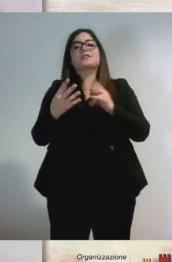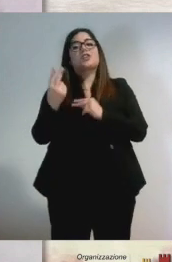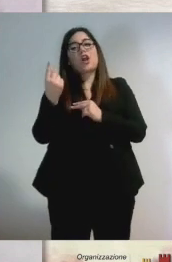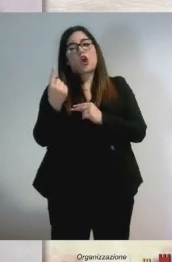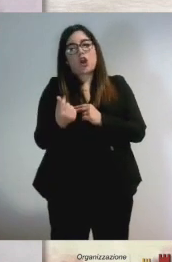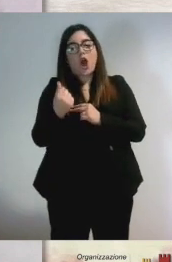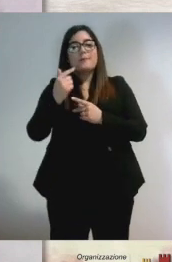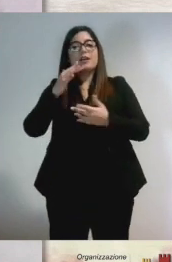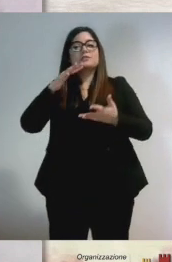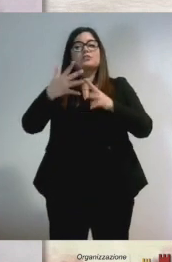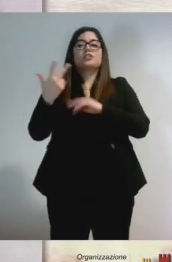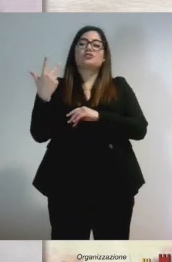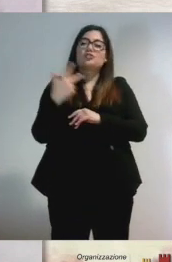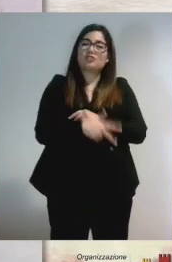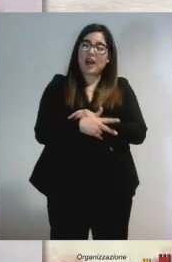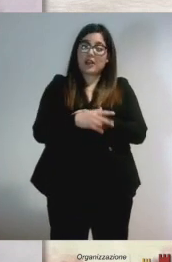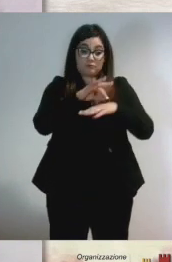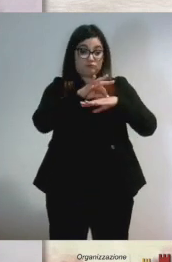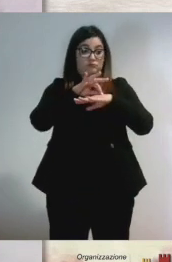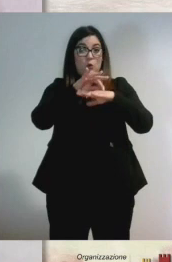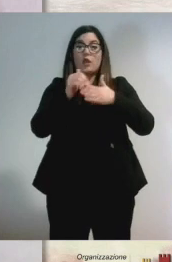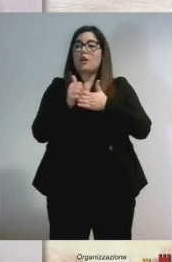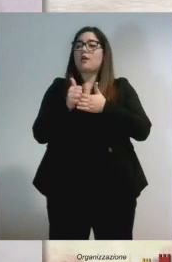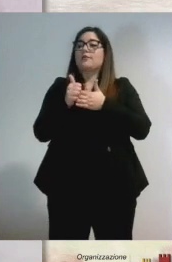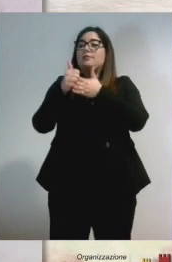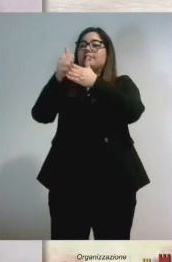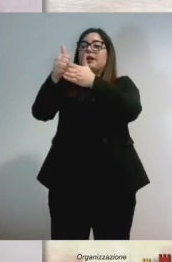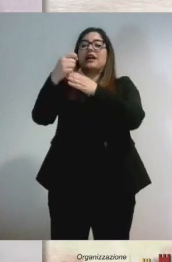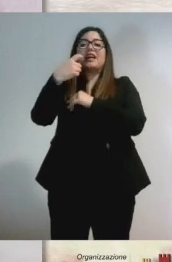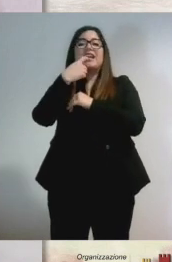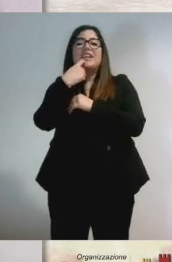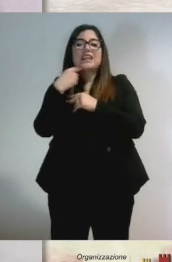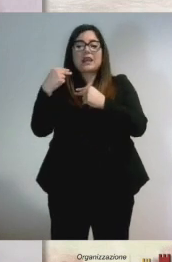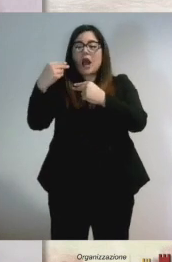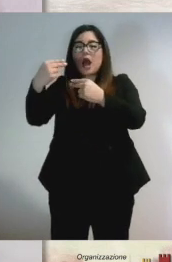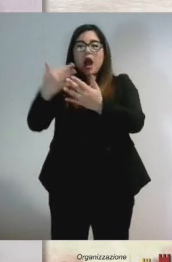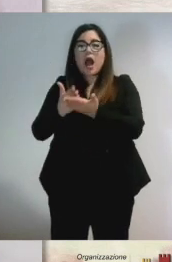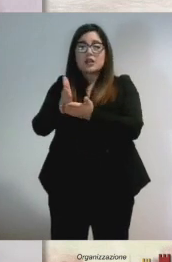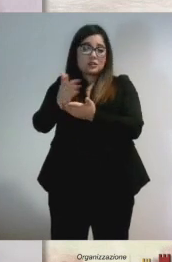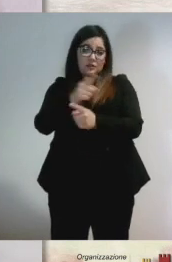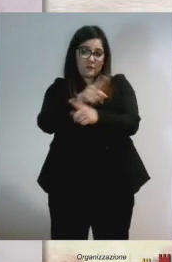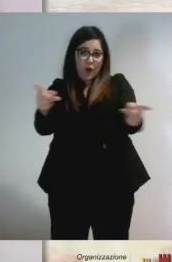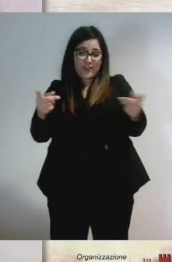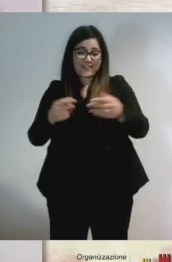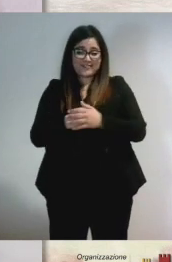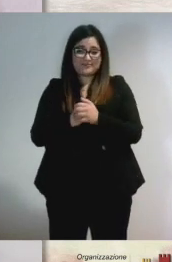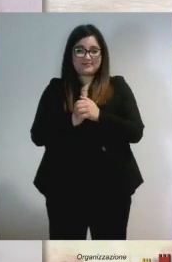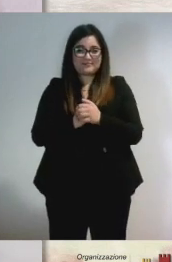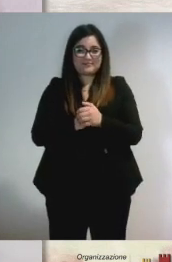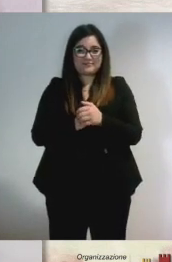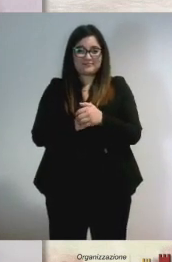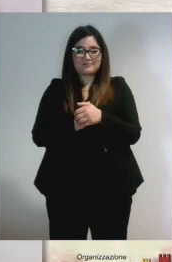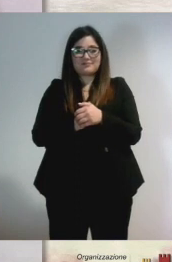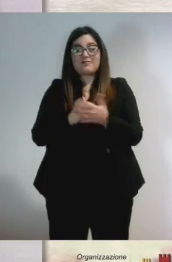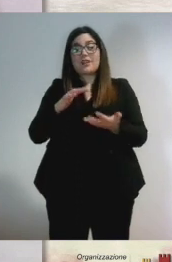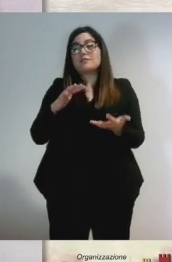sociale Chi la può guidare questa transizione nei prossimi anni se non voi una transizione che è partita